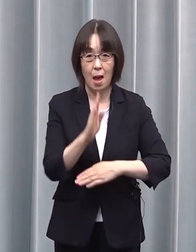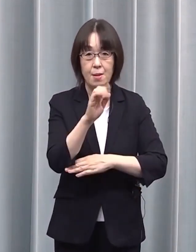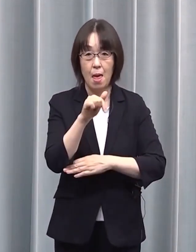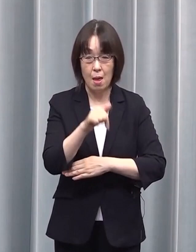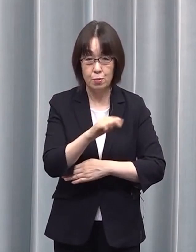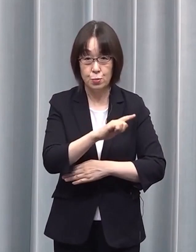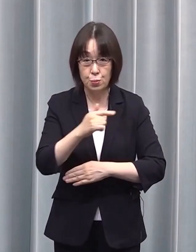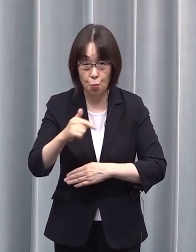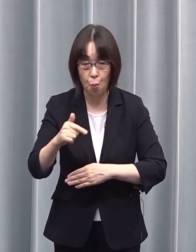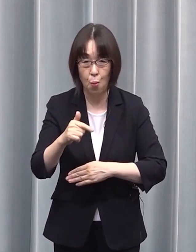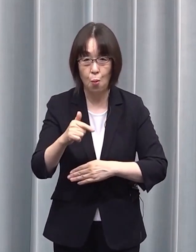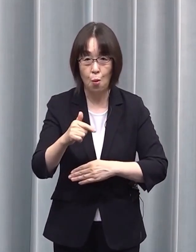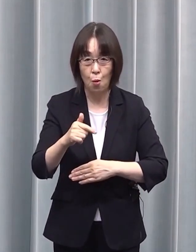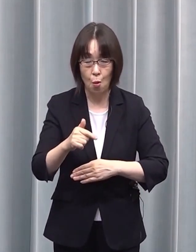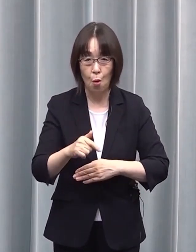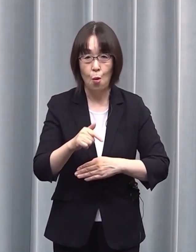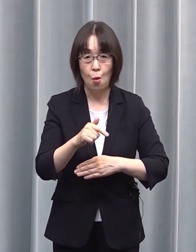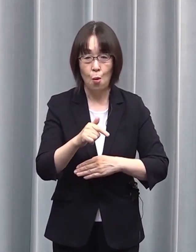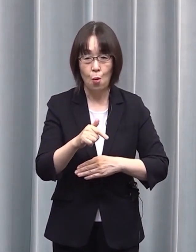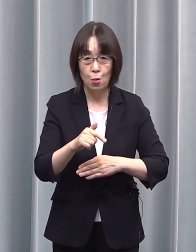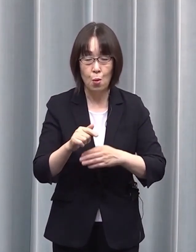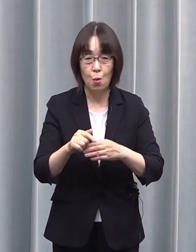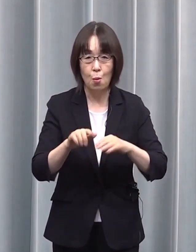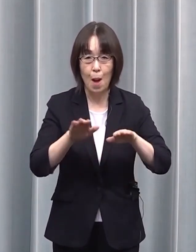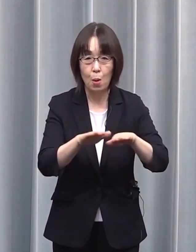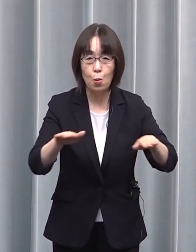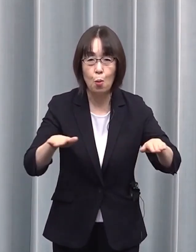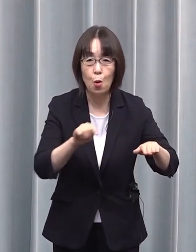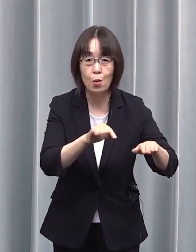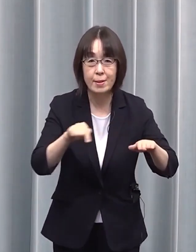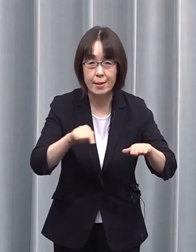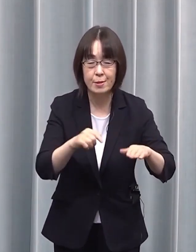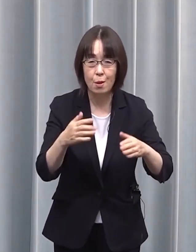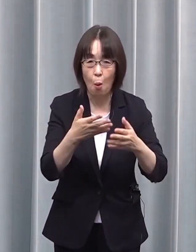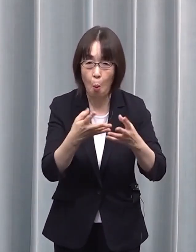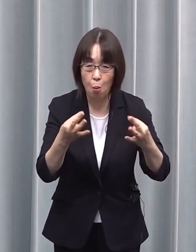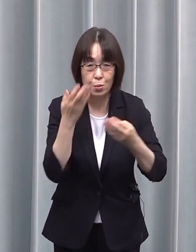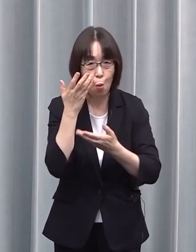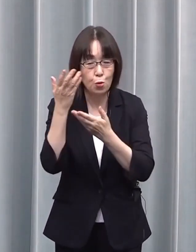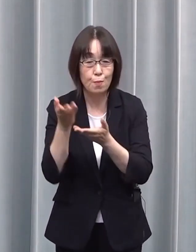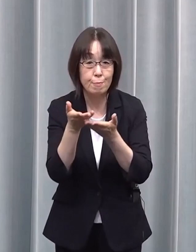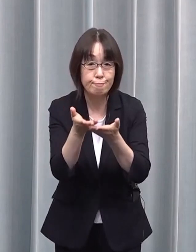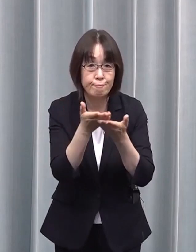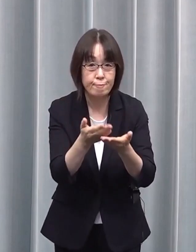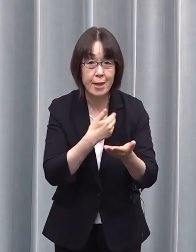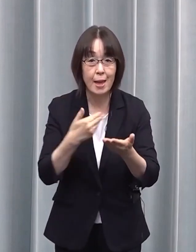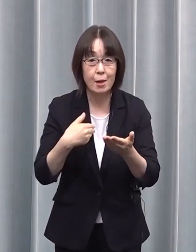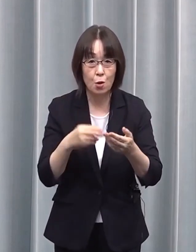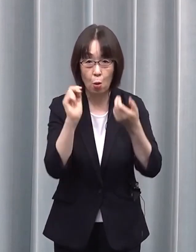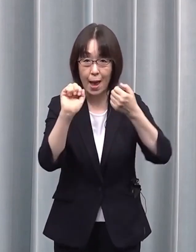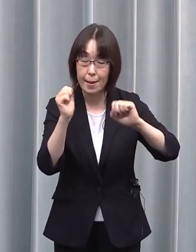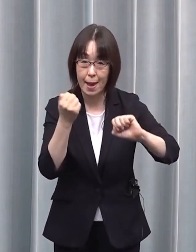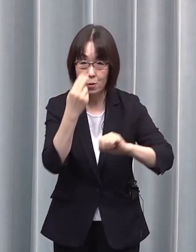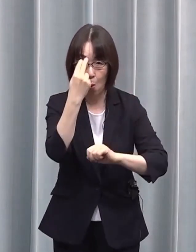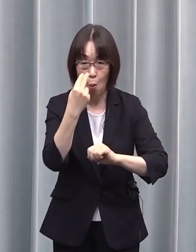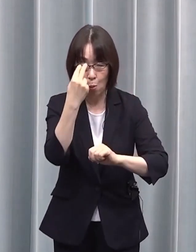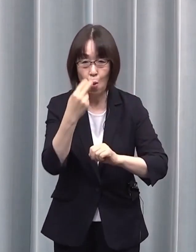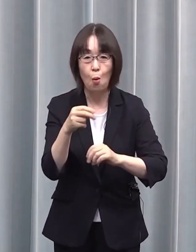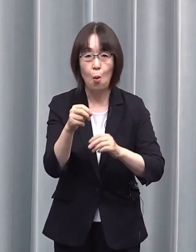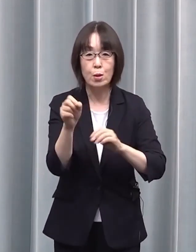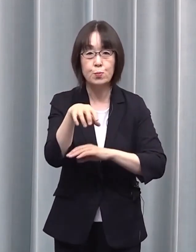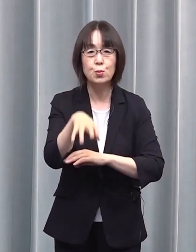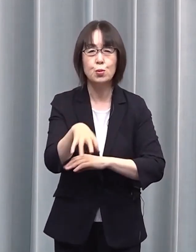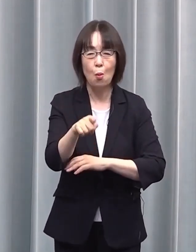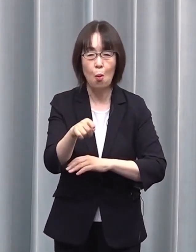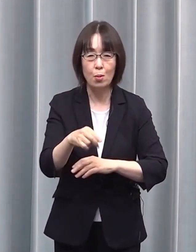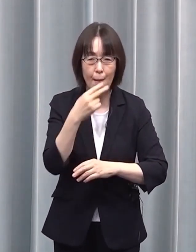して子どもたちに多くの夢を与えるタレントさんを、まあ、養成するこの事務所で、まあ、こういったことが行われた可能性が極めて高くなった